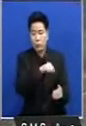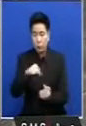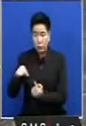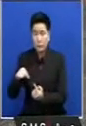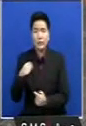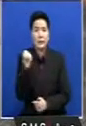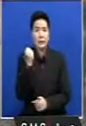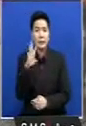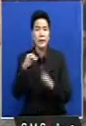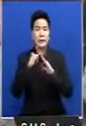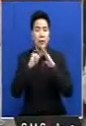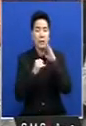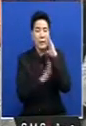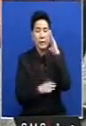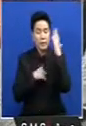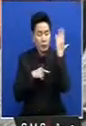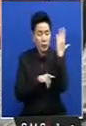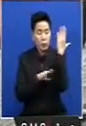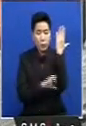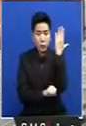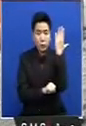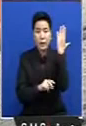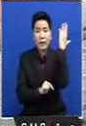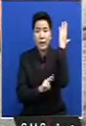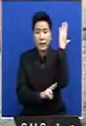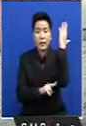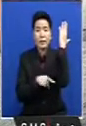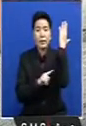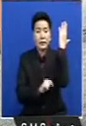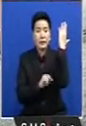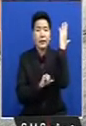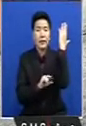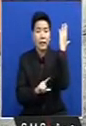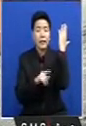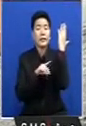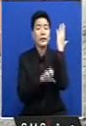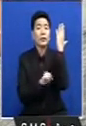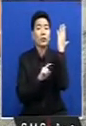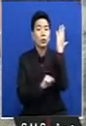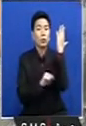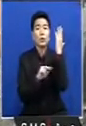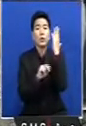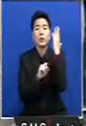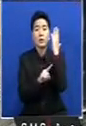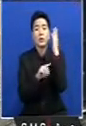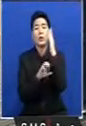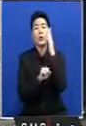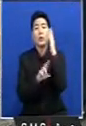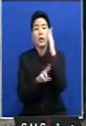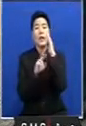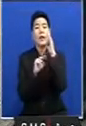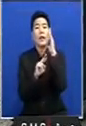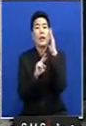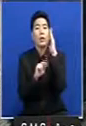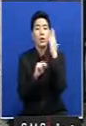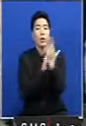วจคนเข้าเมืองทั้งที่สงขลานราธิวาสปัตตานียะลาสตูลนครศรีธรรมราชสุราษฎร์ธานีระนองก